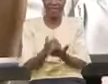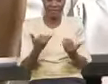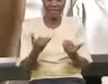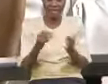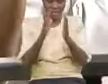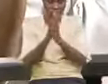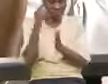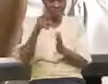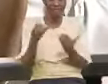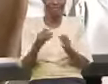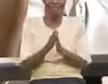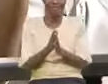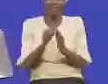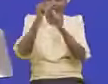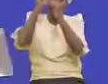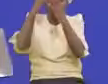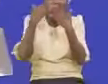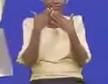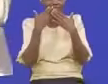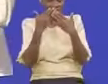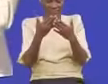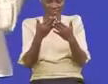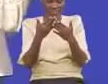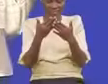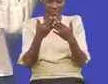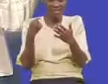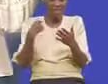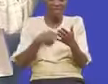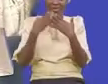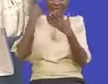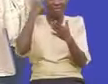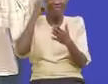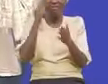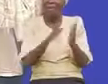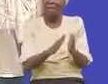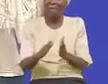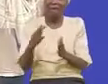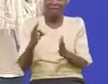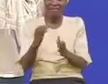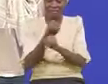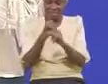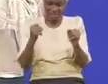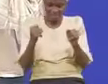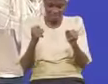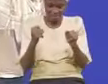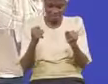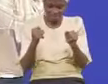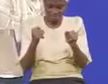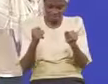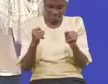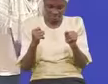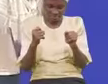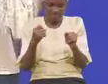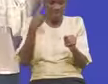tao. Fofo mie dakpe nao. Nye dak pono dede popo bodo ata